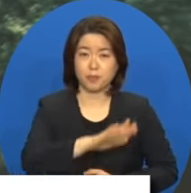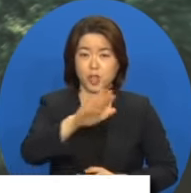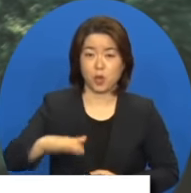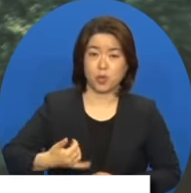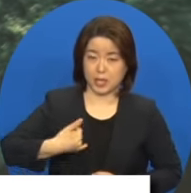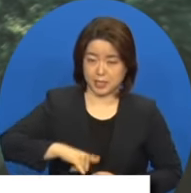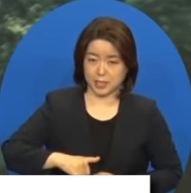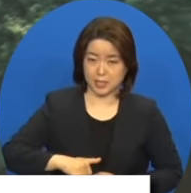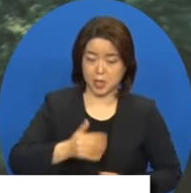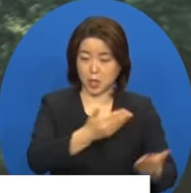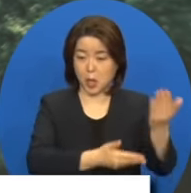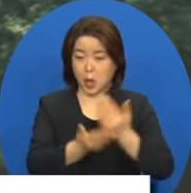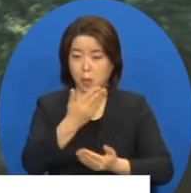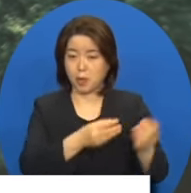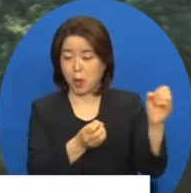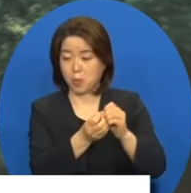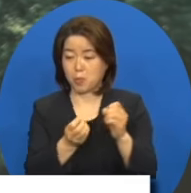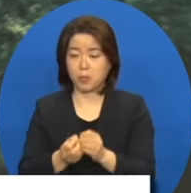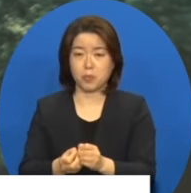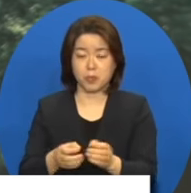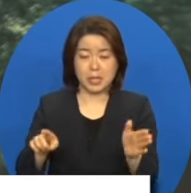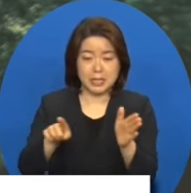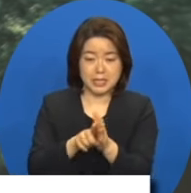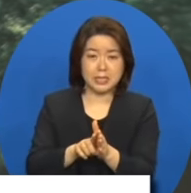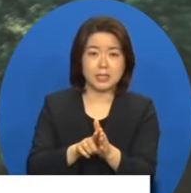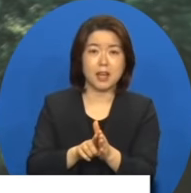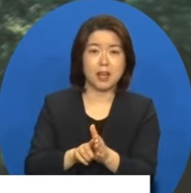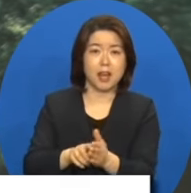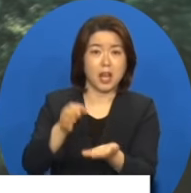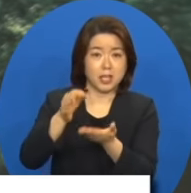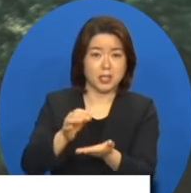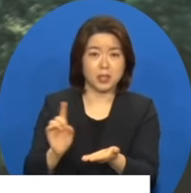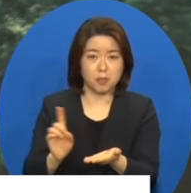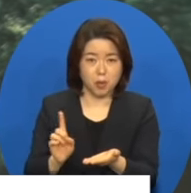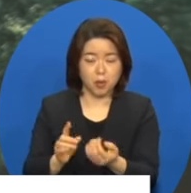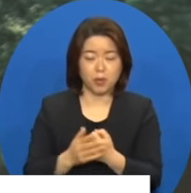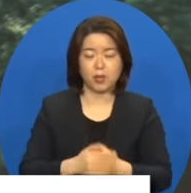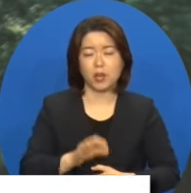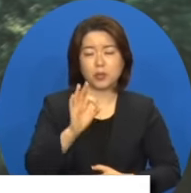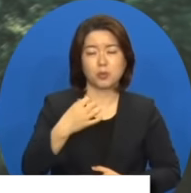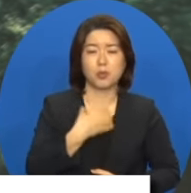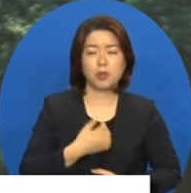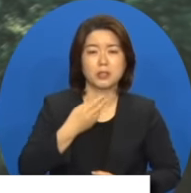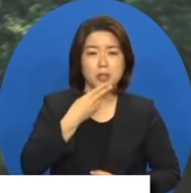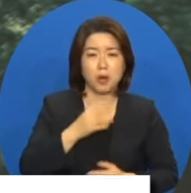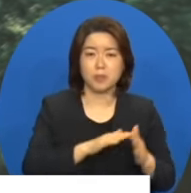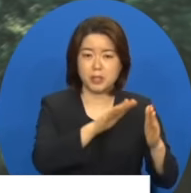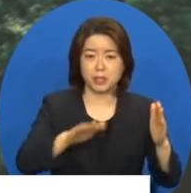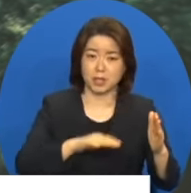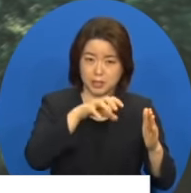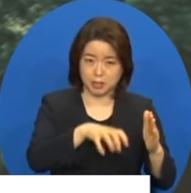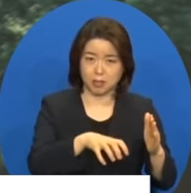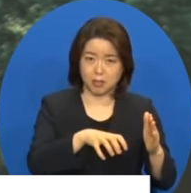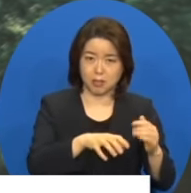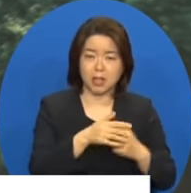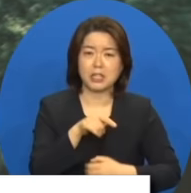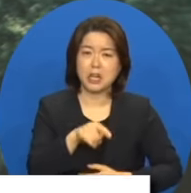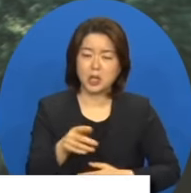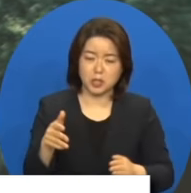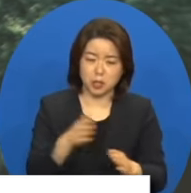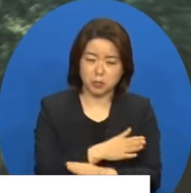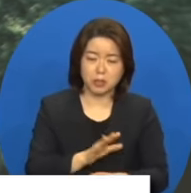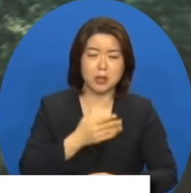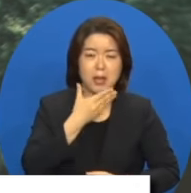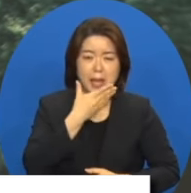자녀들에게 물려줘야 될 신앙의 유산입니다. 돈 걱정이 없는 가정, 거기서부터 진짜